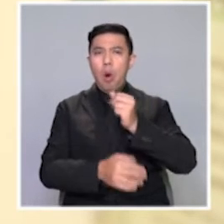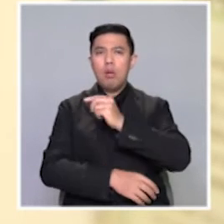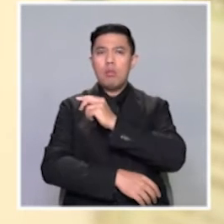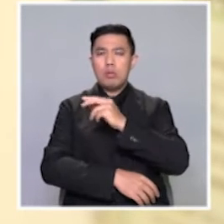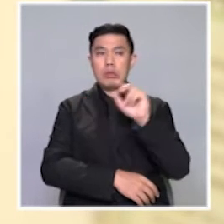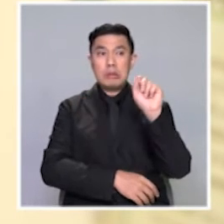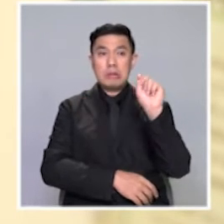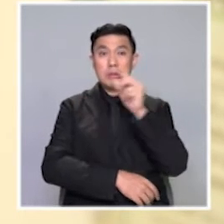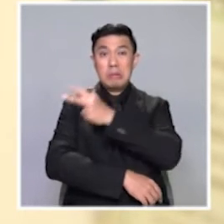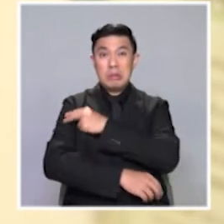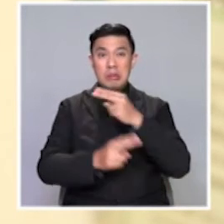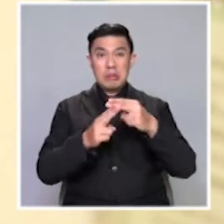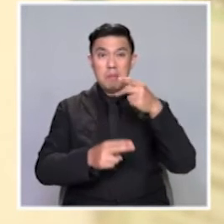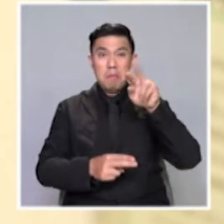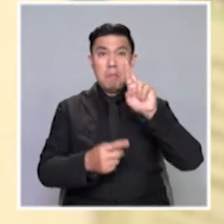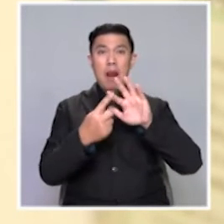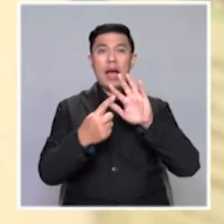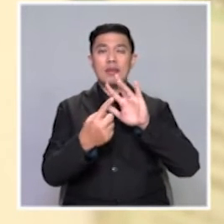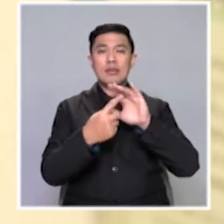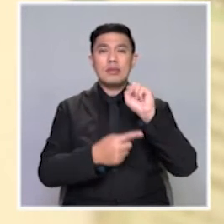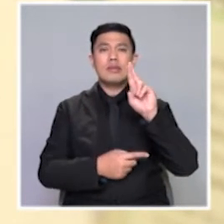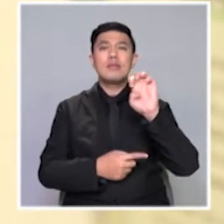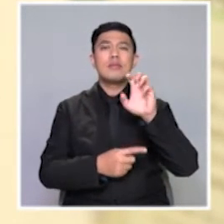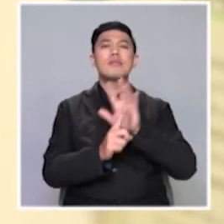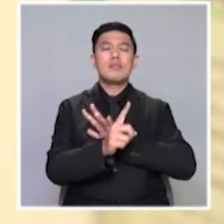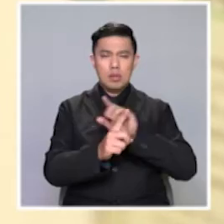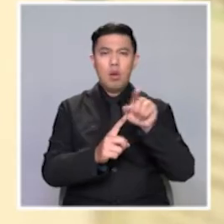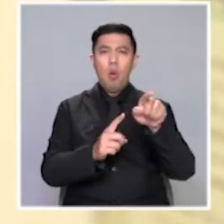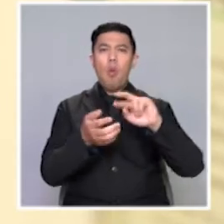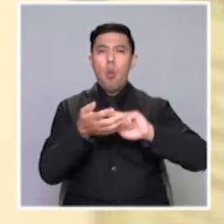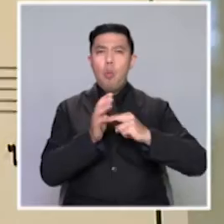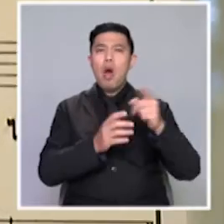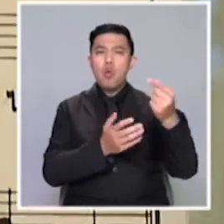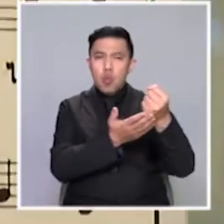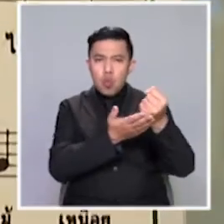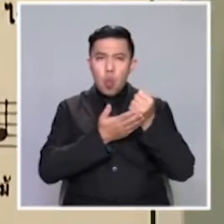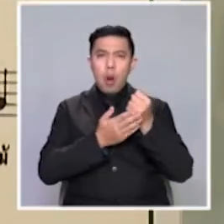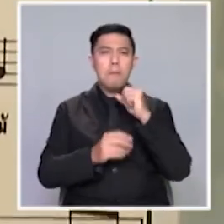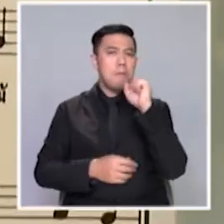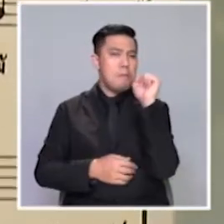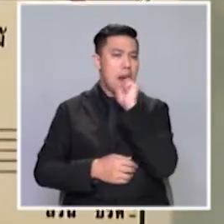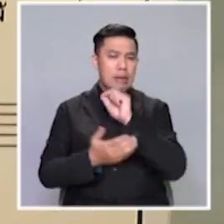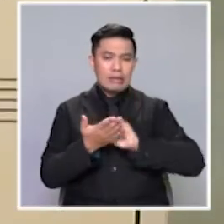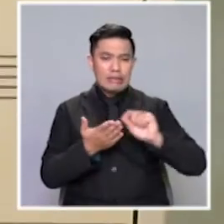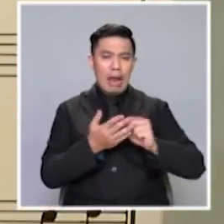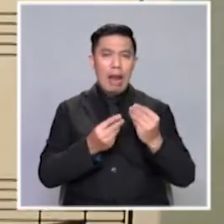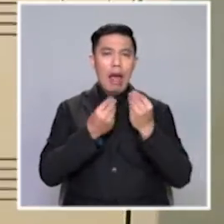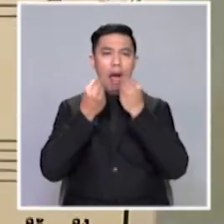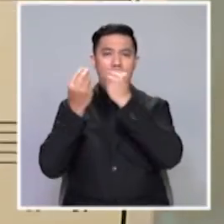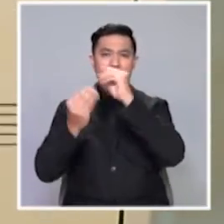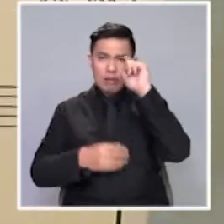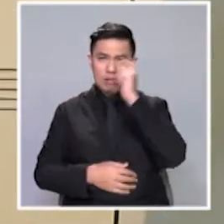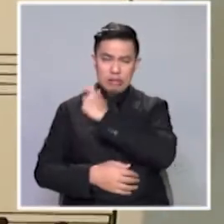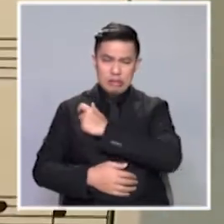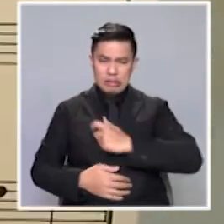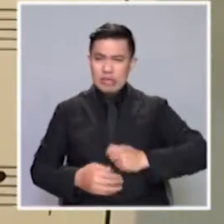ประเสริฐนนครซึ่งท่านได้มีส่วนร่วมในการแต่งเพลงถวายบาทสมเด็จพระเจ้าอยู่หัวในเพลงพระราชนิ